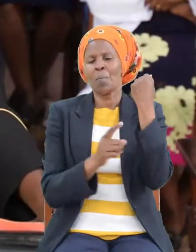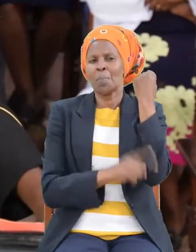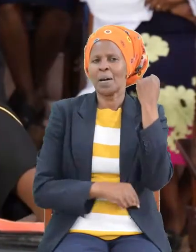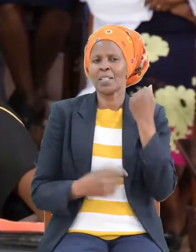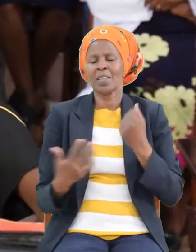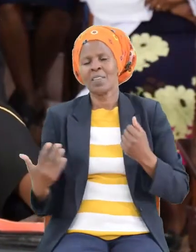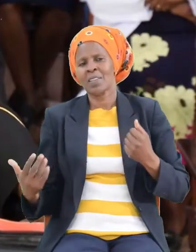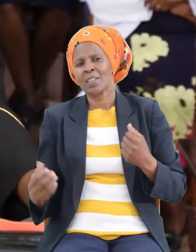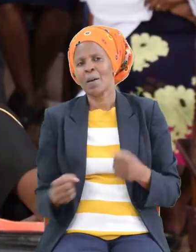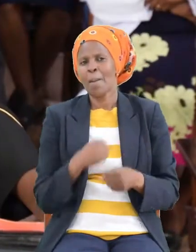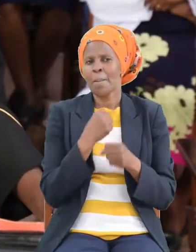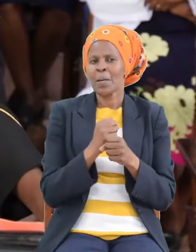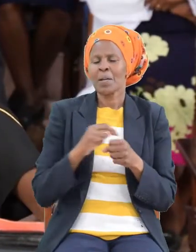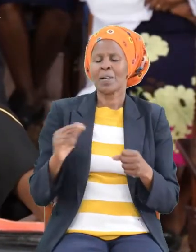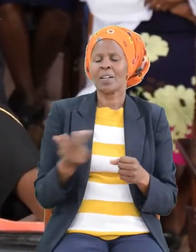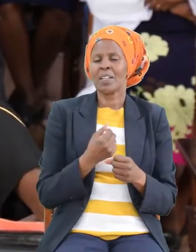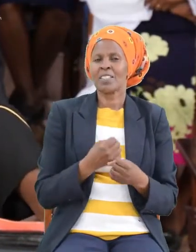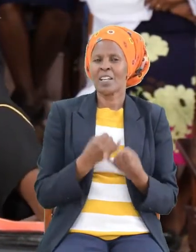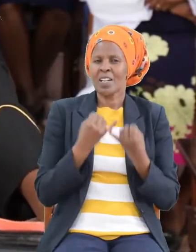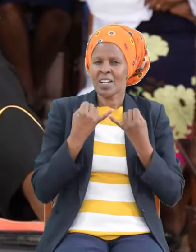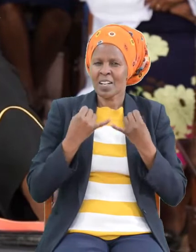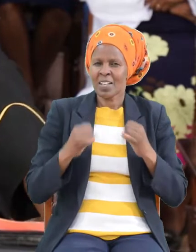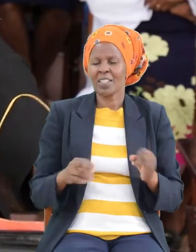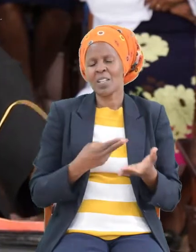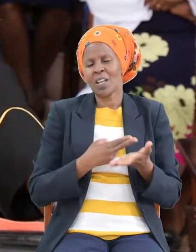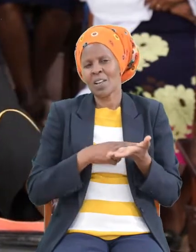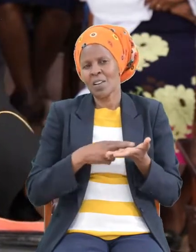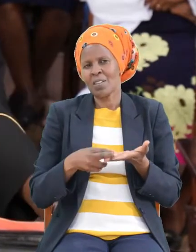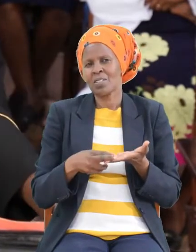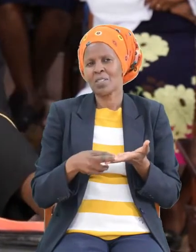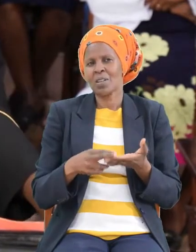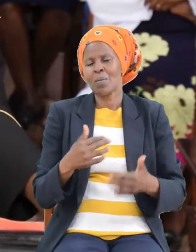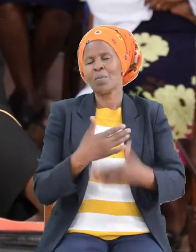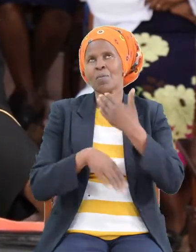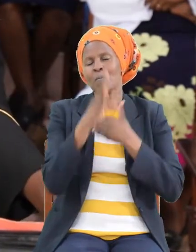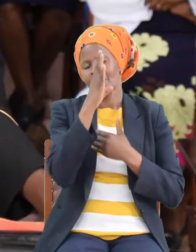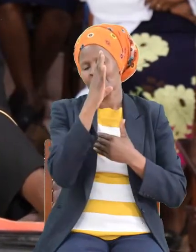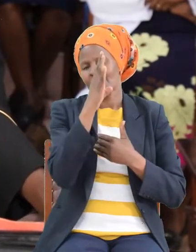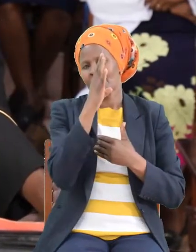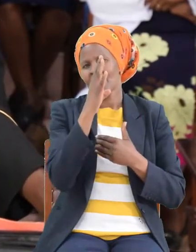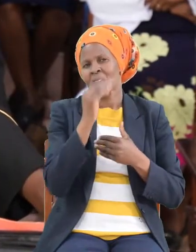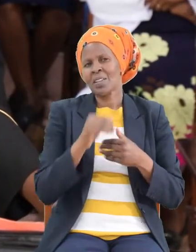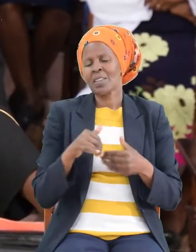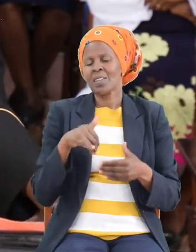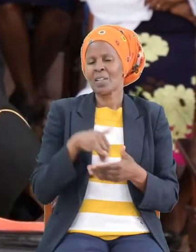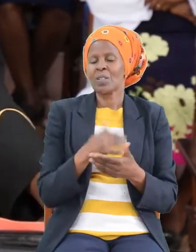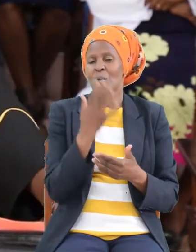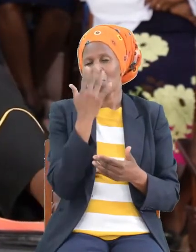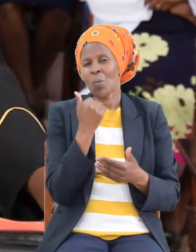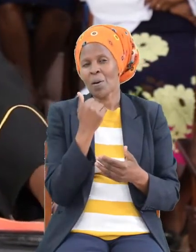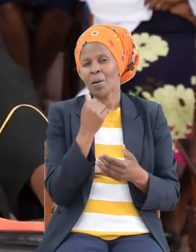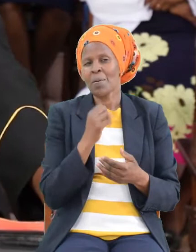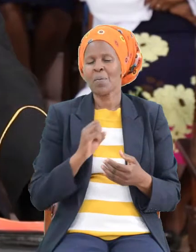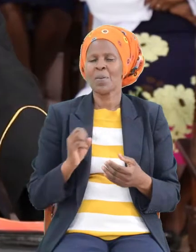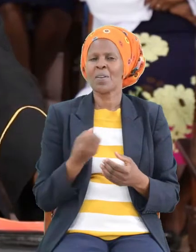na kutufanya watu ambayo ni watakatifu mbele zake Mungu. Na kwa hivyo